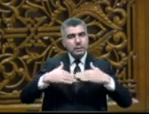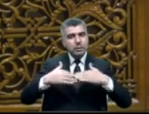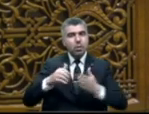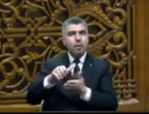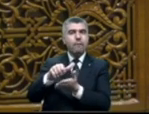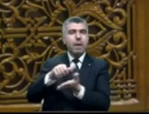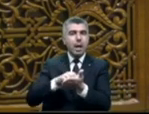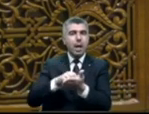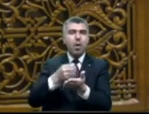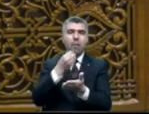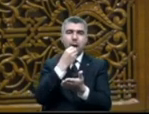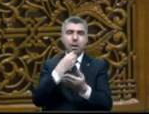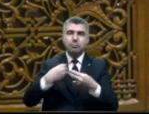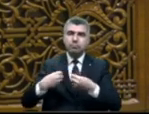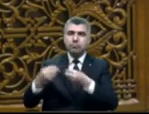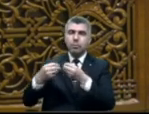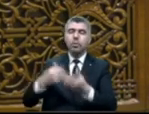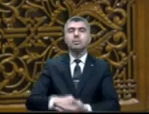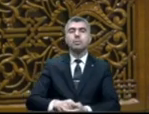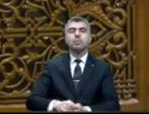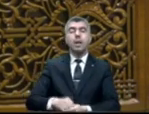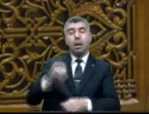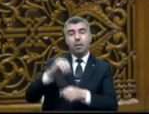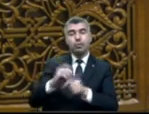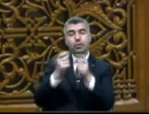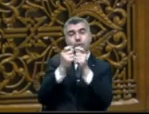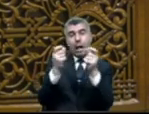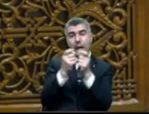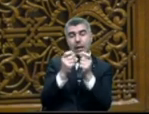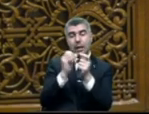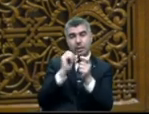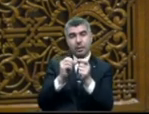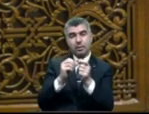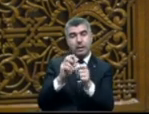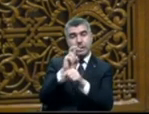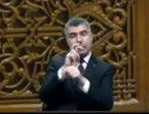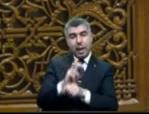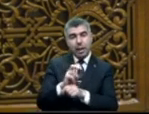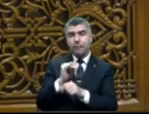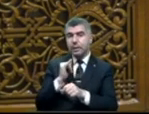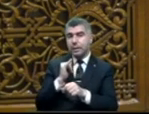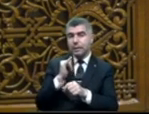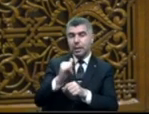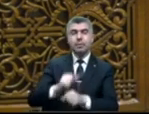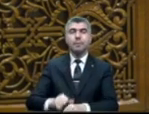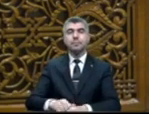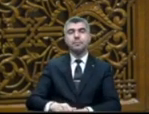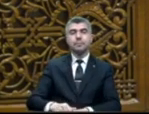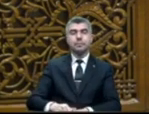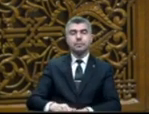والفلاحة، كما ستسهل إمكانية حصول مقاولات صغرى والمتوسطة على تمويل مستدام